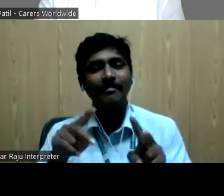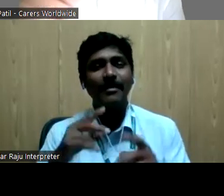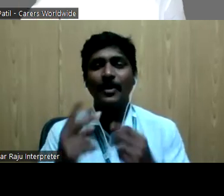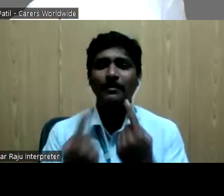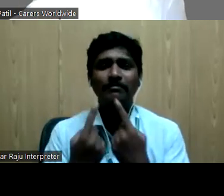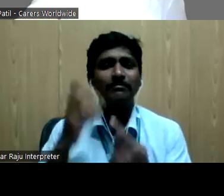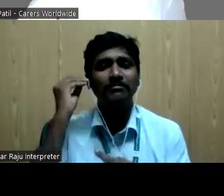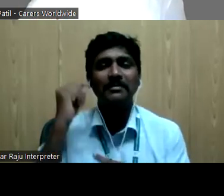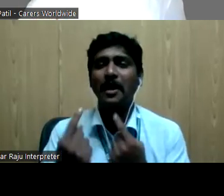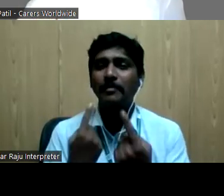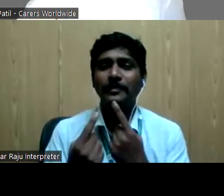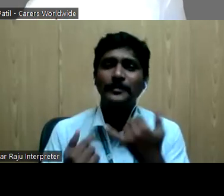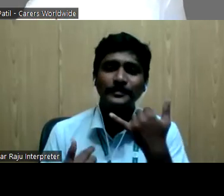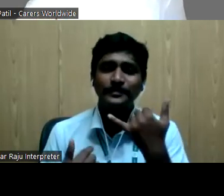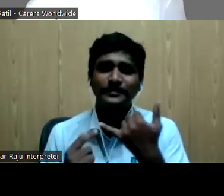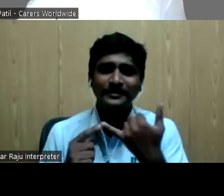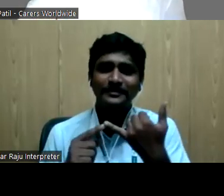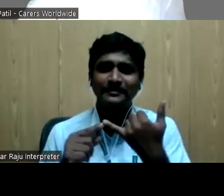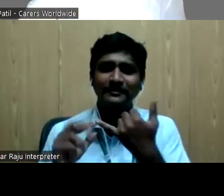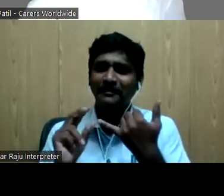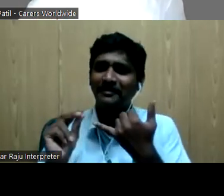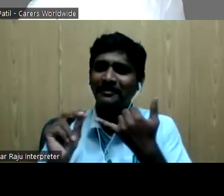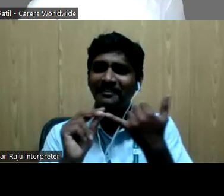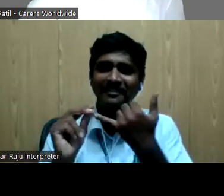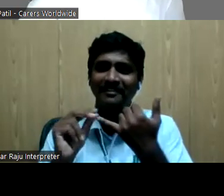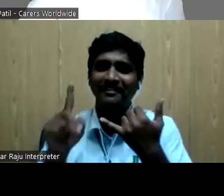जाता है, थोड़ी बहुत और बातें हो सकती है.